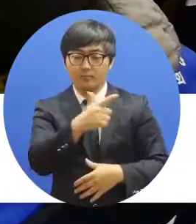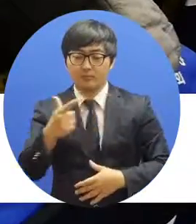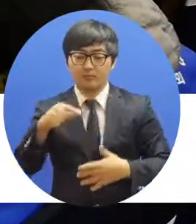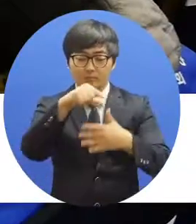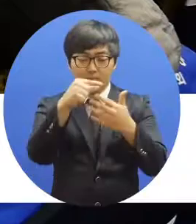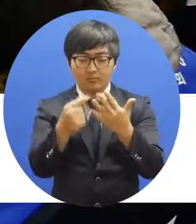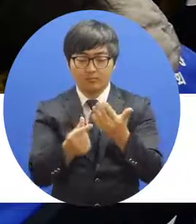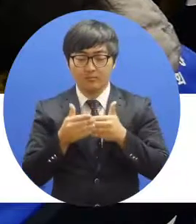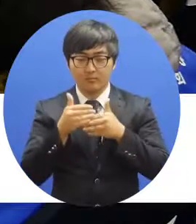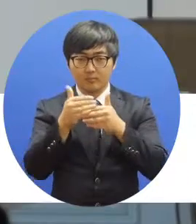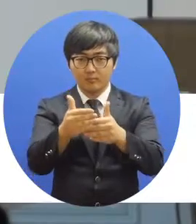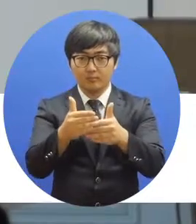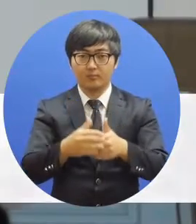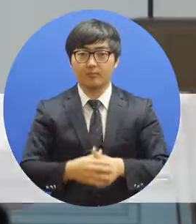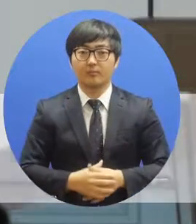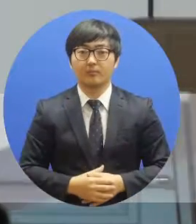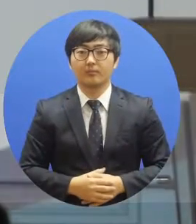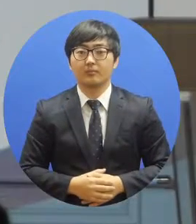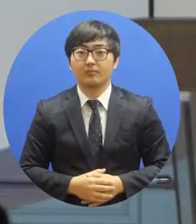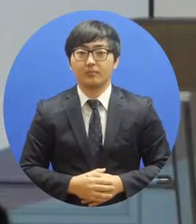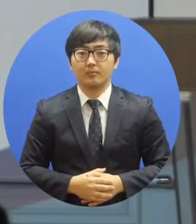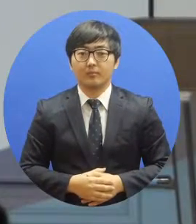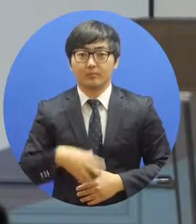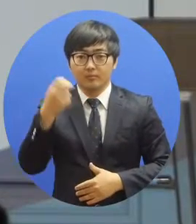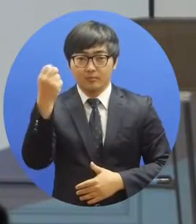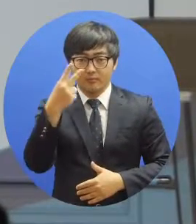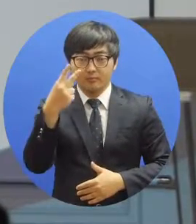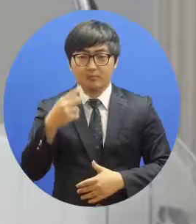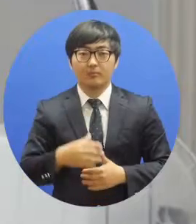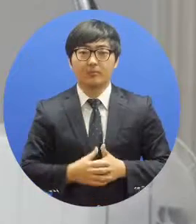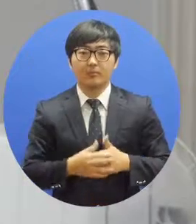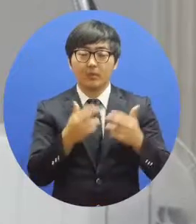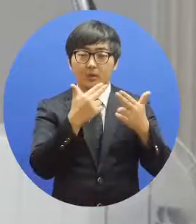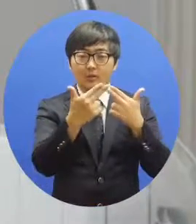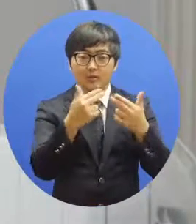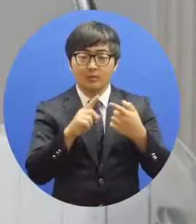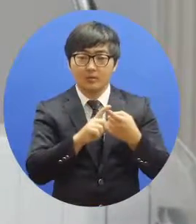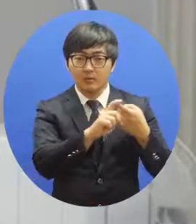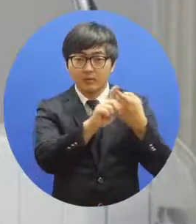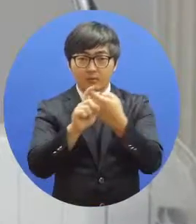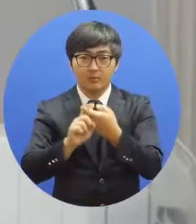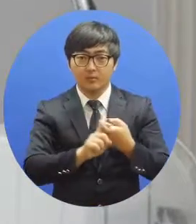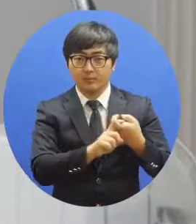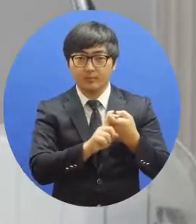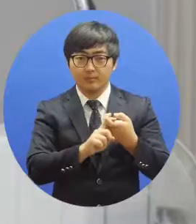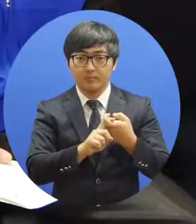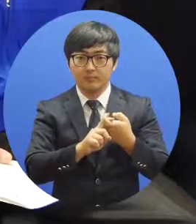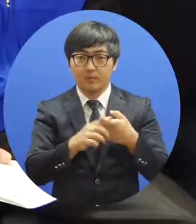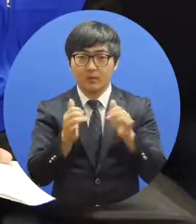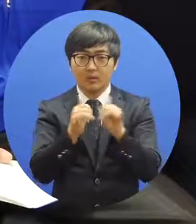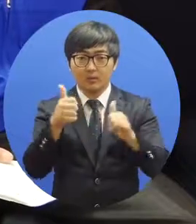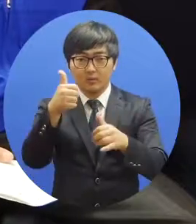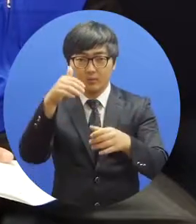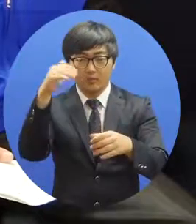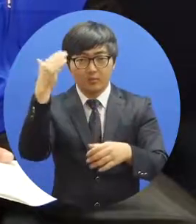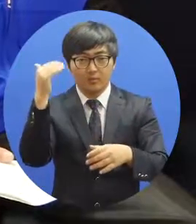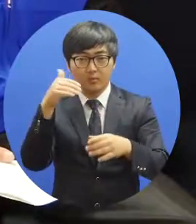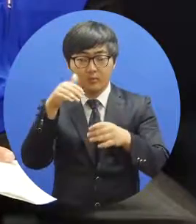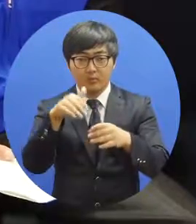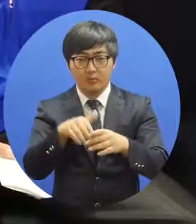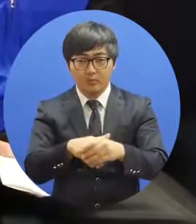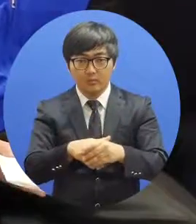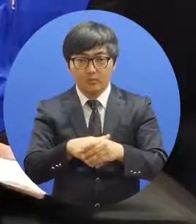다양한 프로그램으로 진행됐는데요. 한편 바르게 살기 운동 협의회는 민주적이고 문화적인